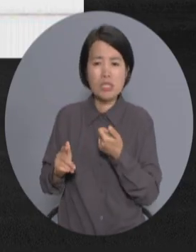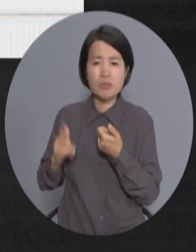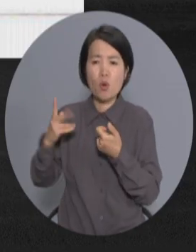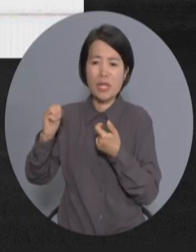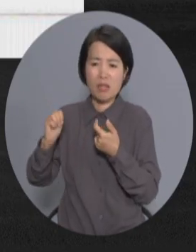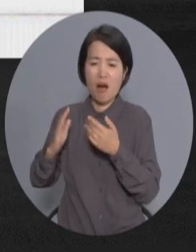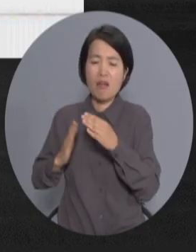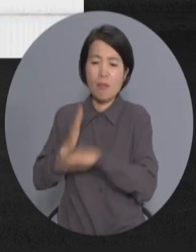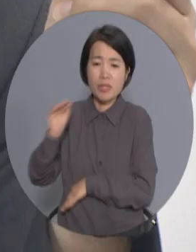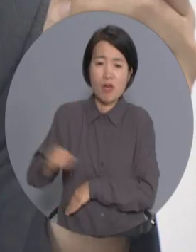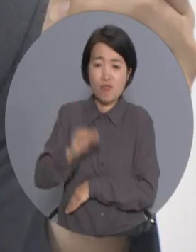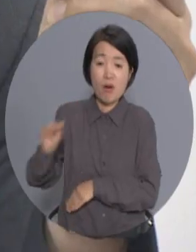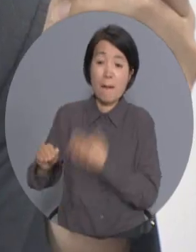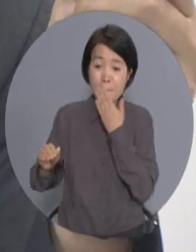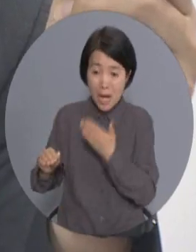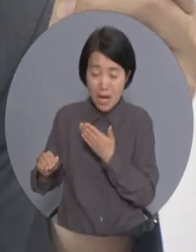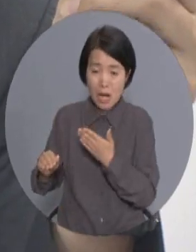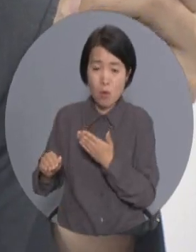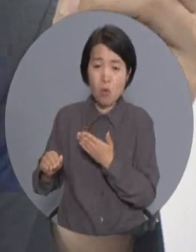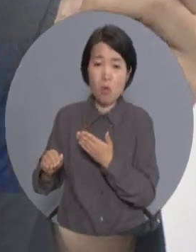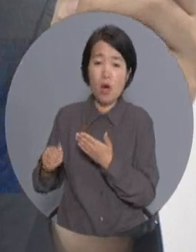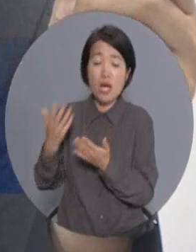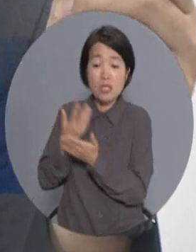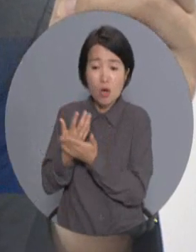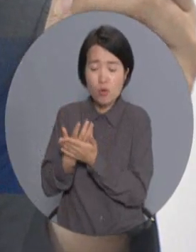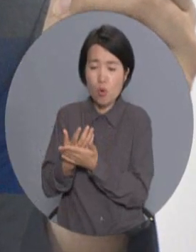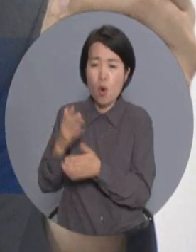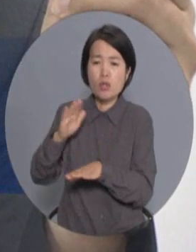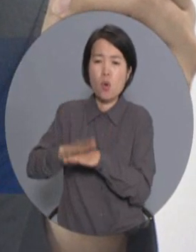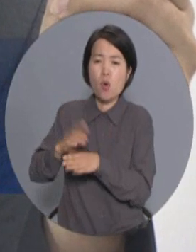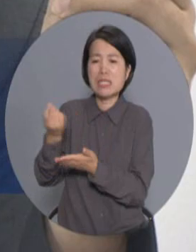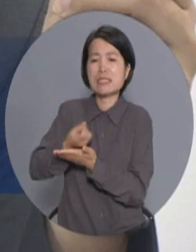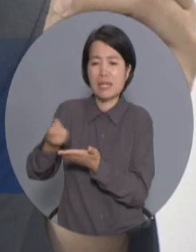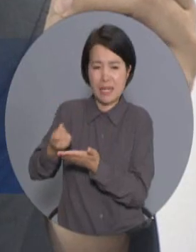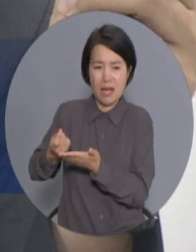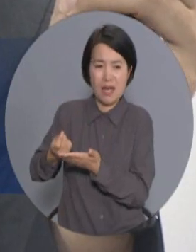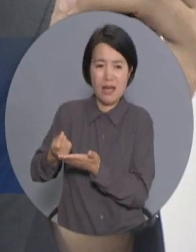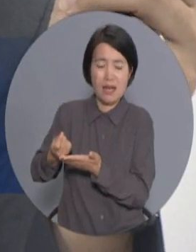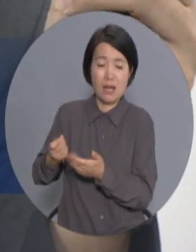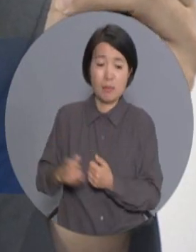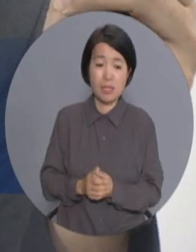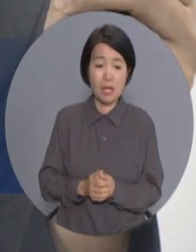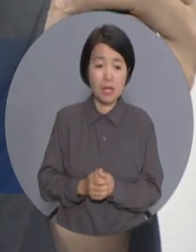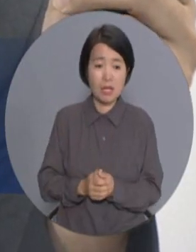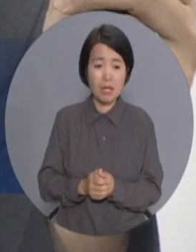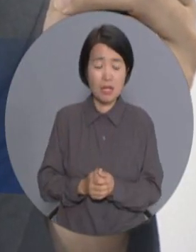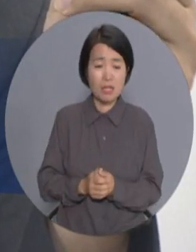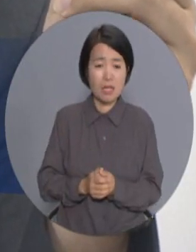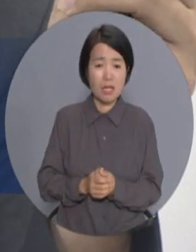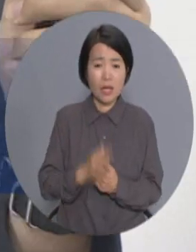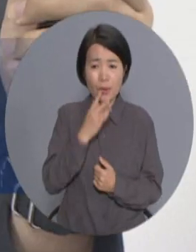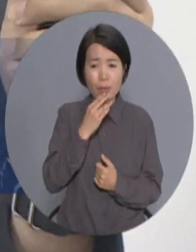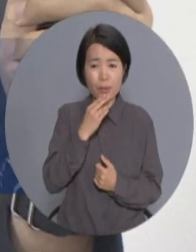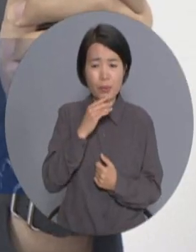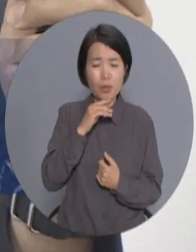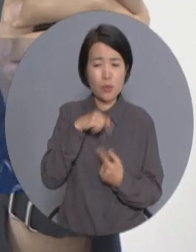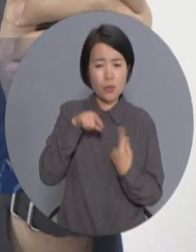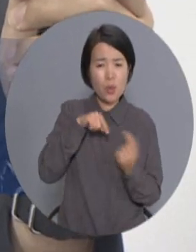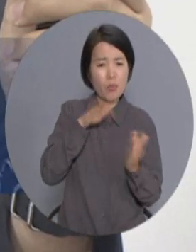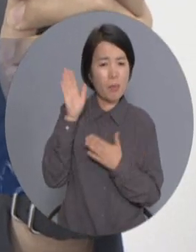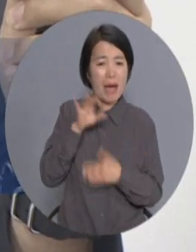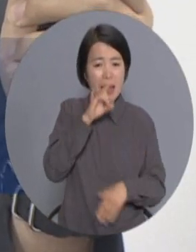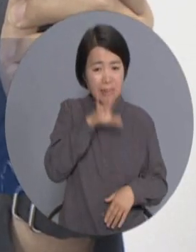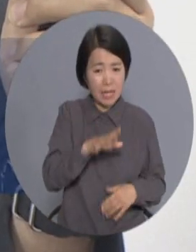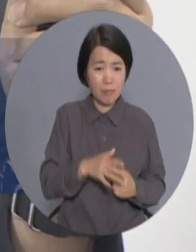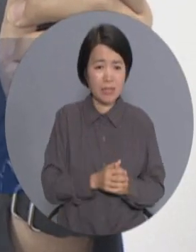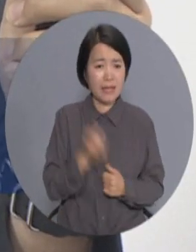있었습니다. 그냥 이 순간만 넘어가면 되는 겁니까? 제가 확인해서 다시 자세히 설명하고 드리겠습니다. 일단 나중에